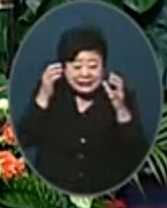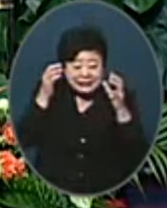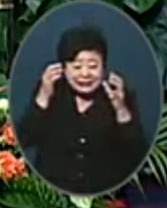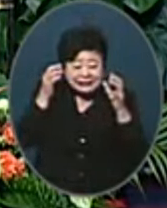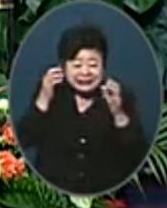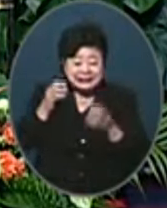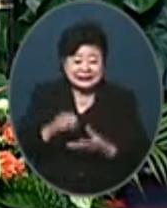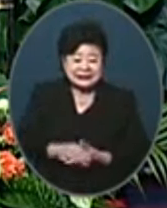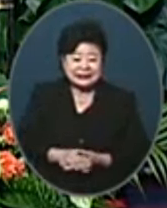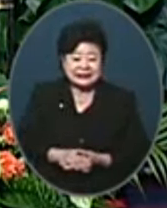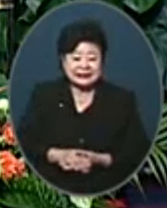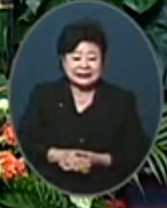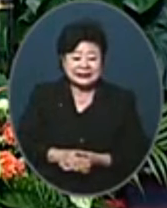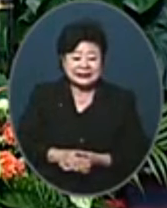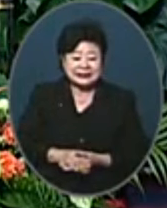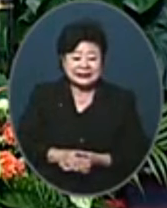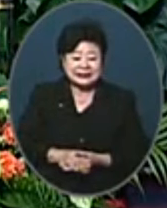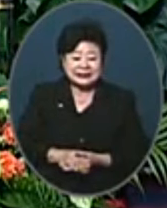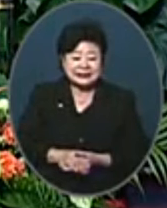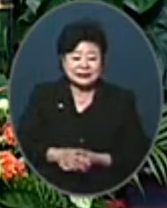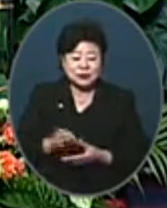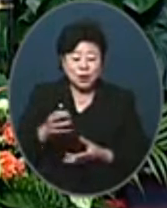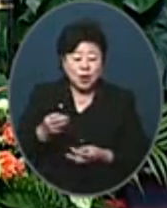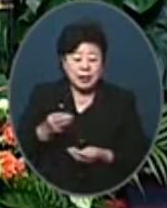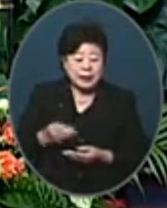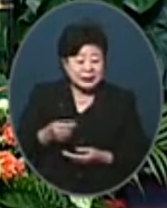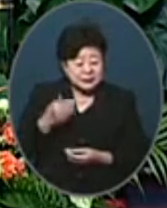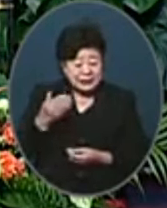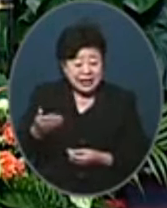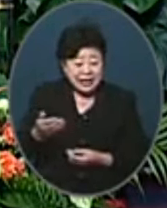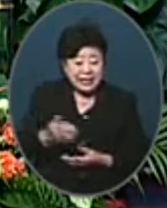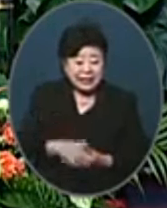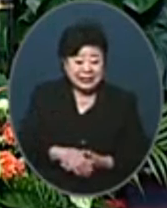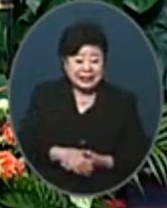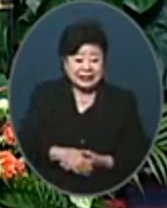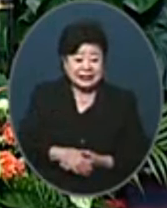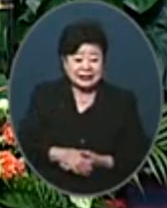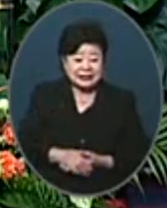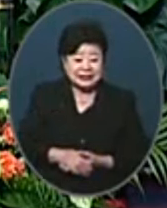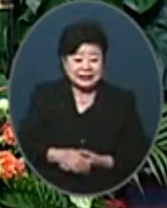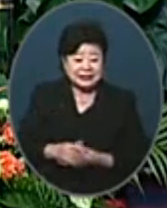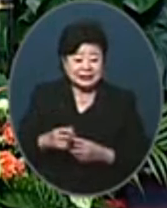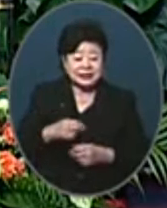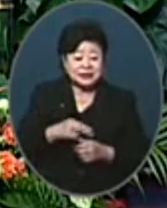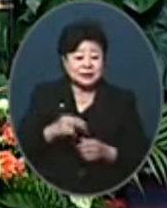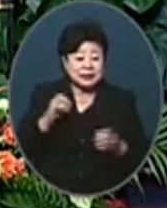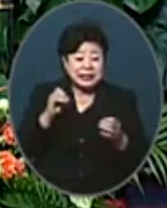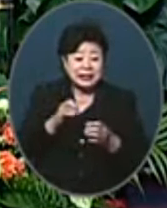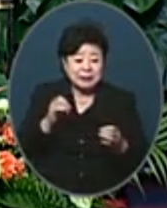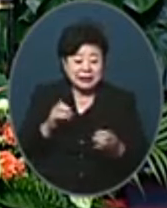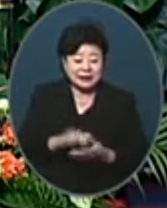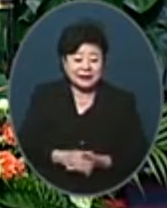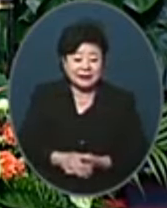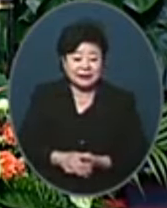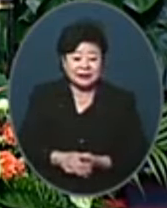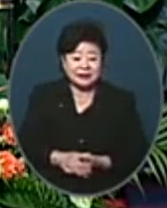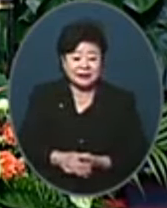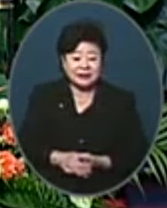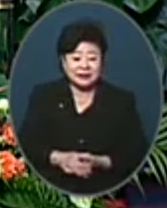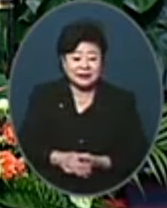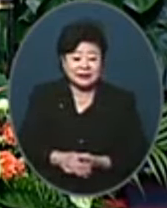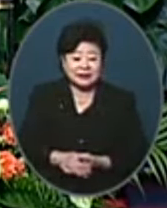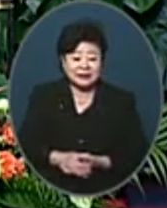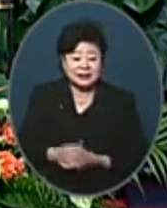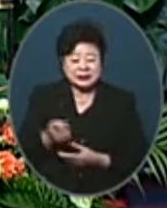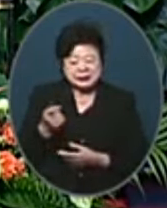애기 때문에는 얼마나 받습니까? 그러자 의사가 대답하기를 몇 센트밖에